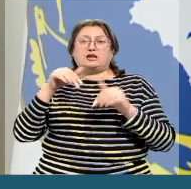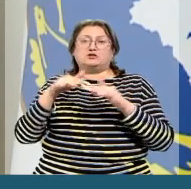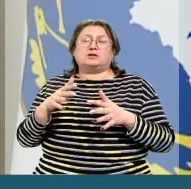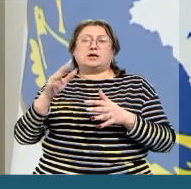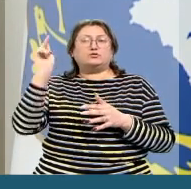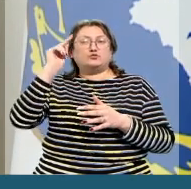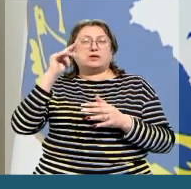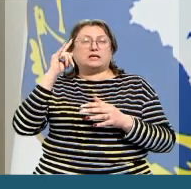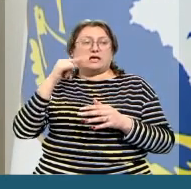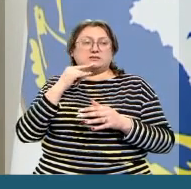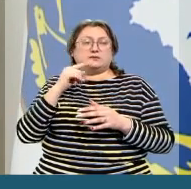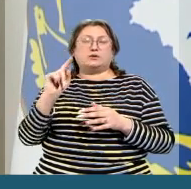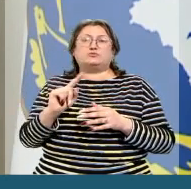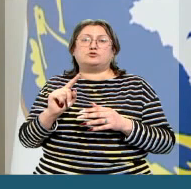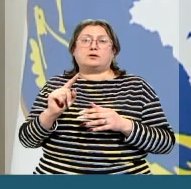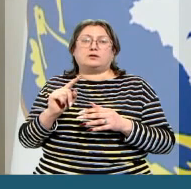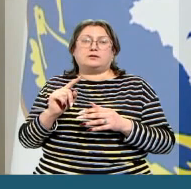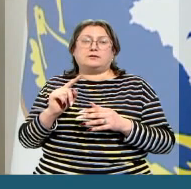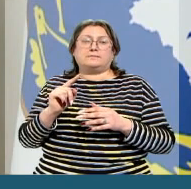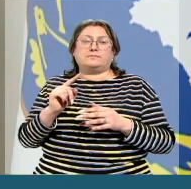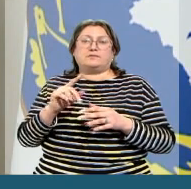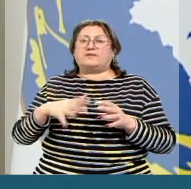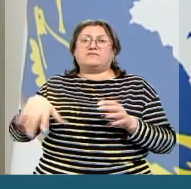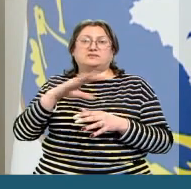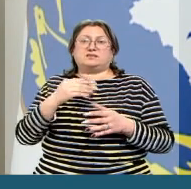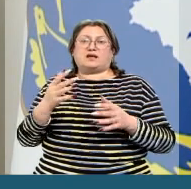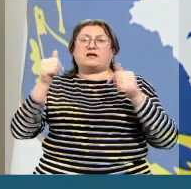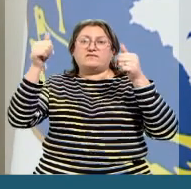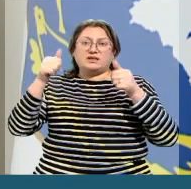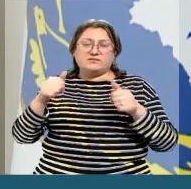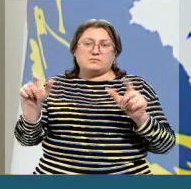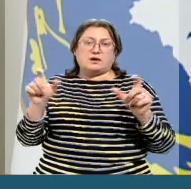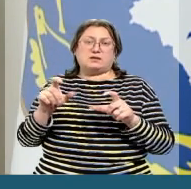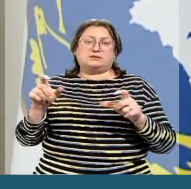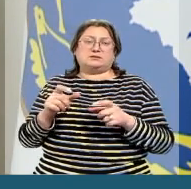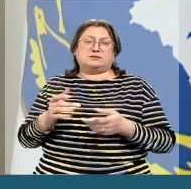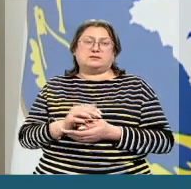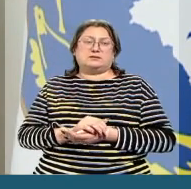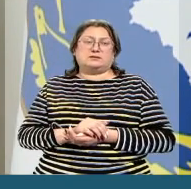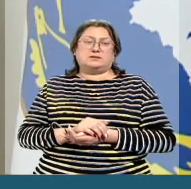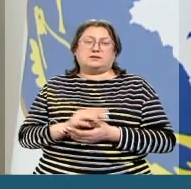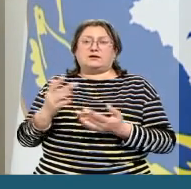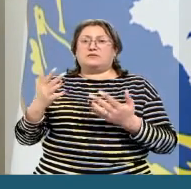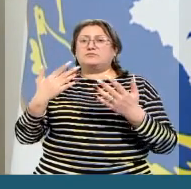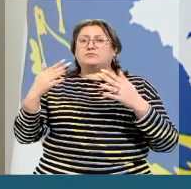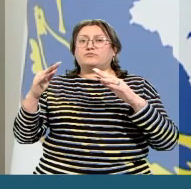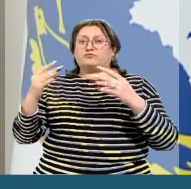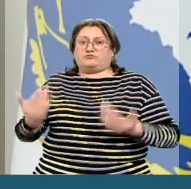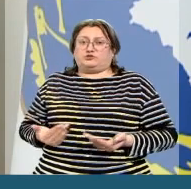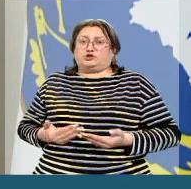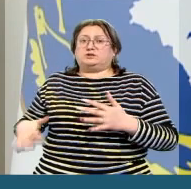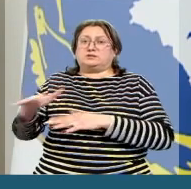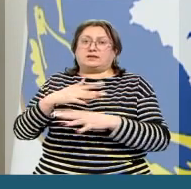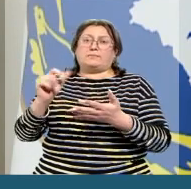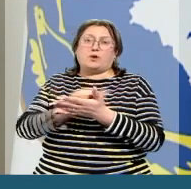учить казахский, потому что он, по сути, везде. На вывесках в магазине, в быту,